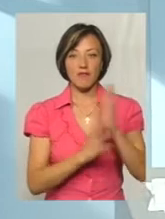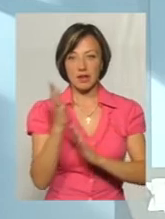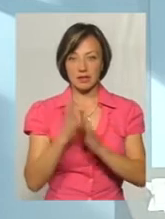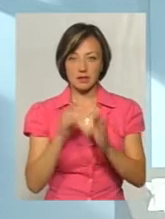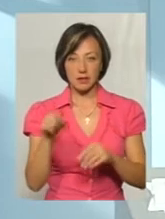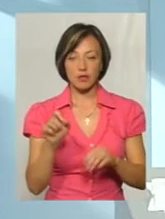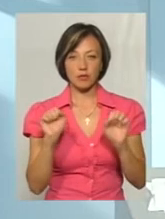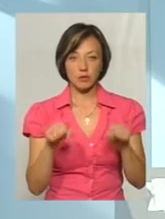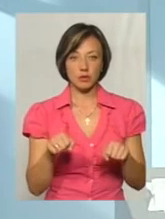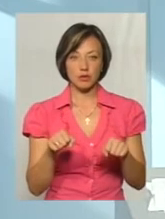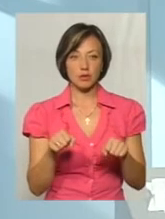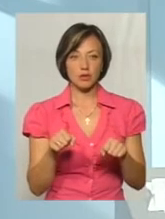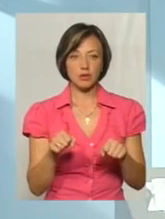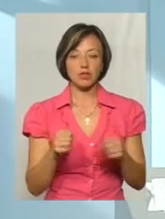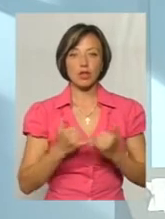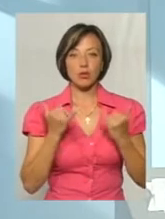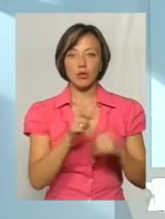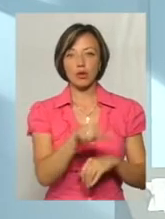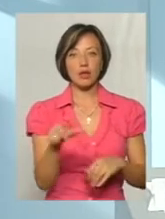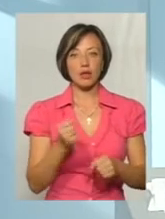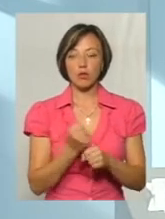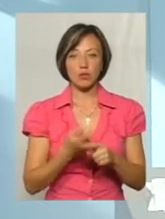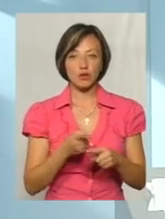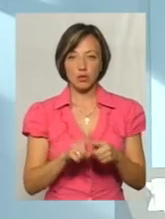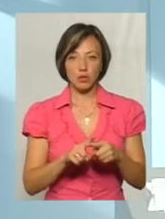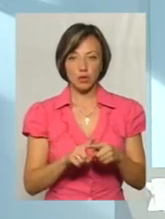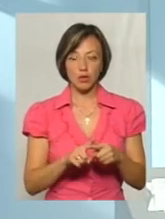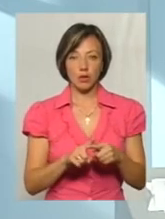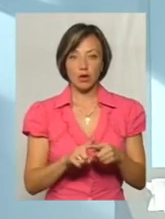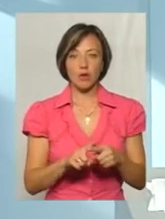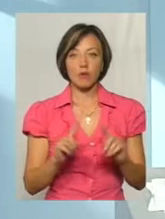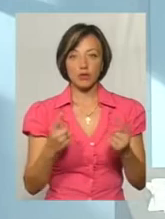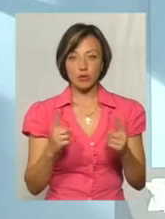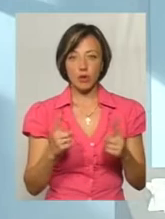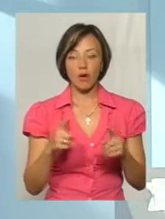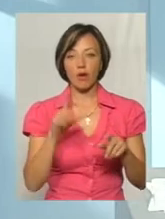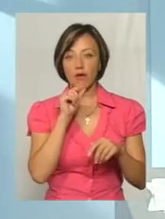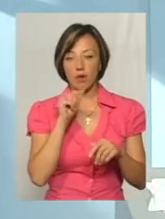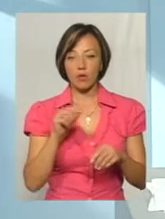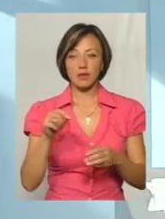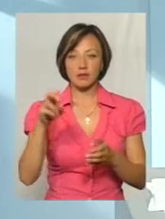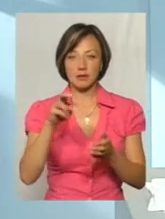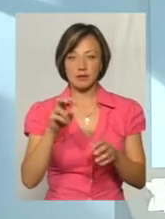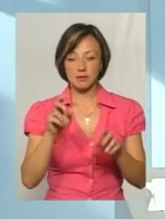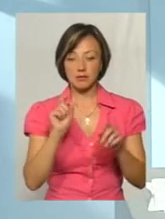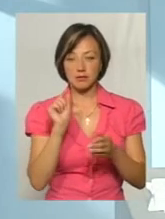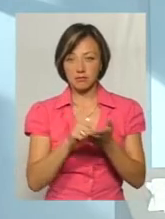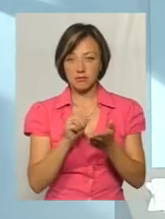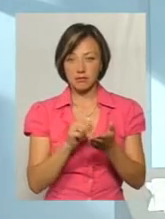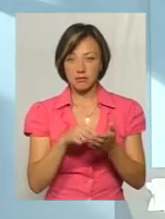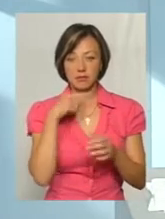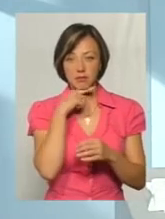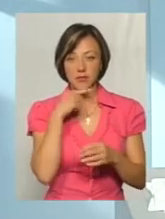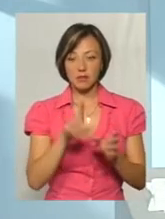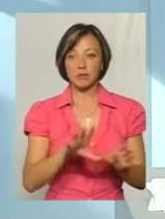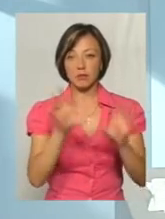да? Шановні громадяни, ну не робіть цього. Тому що ворона сяде на труп, поклює його, похарчується,